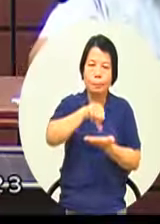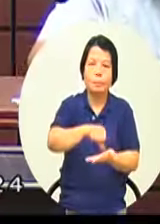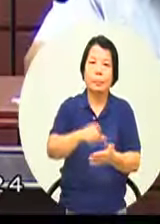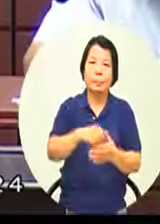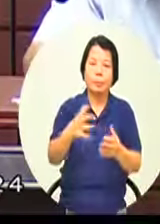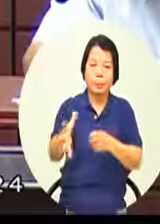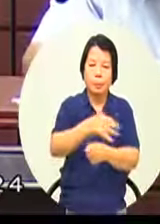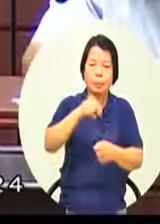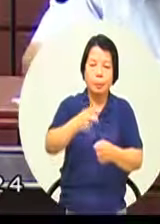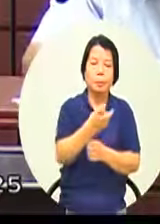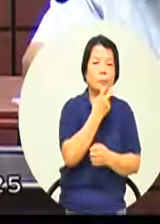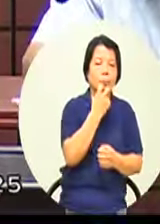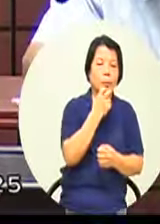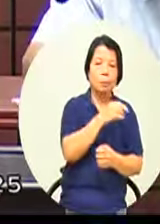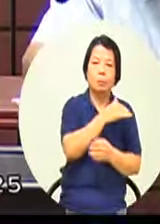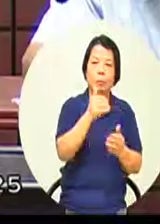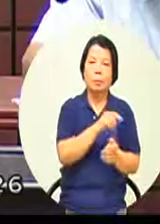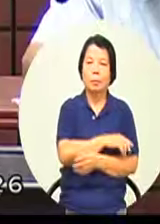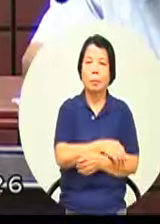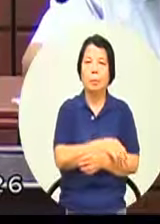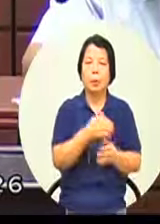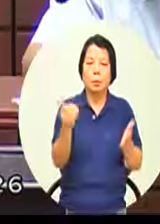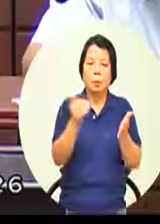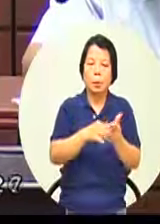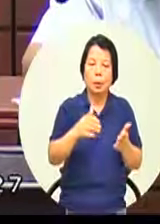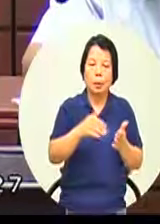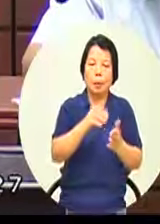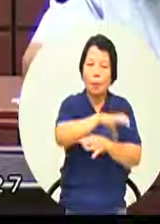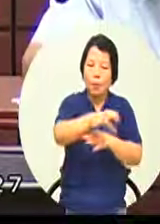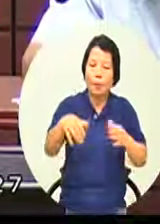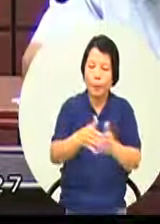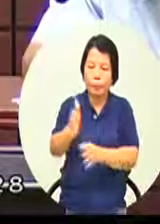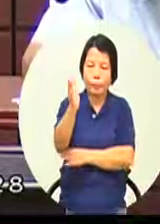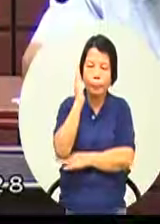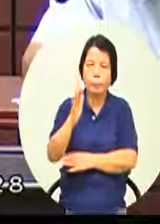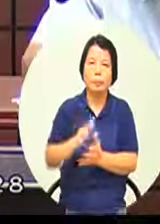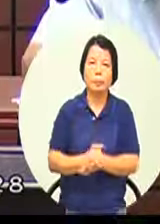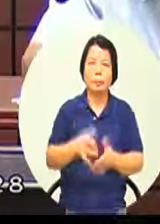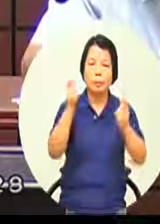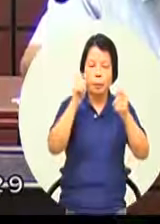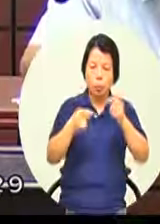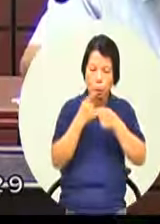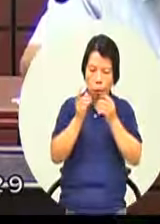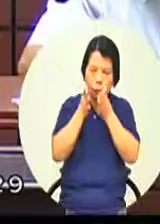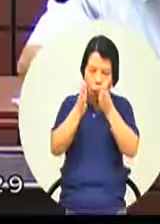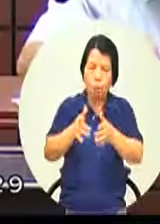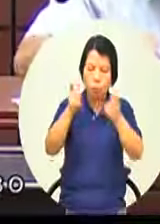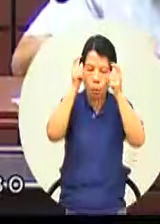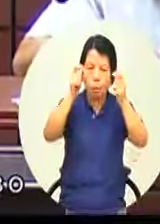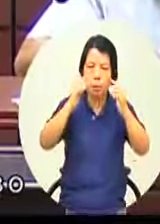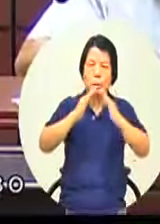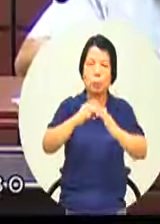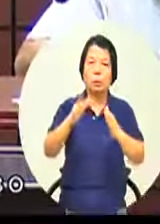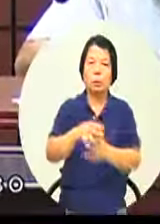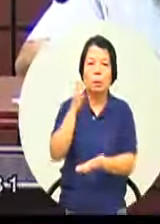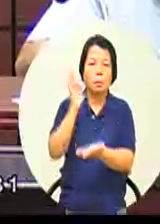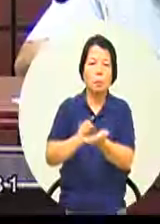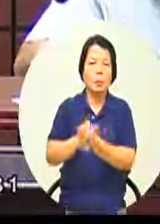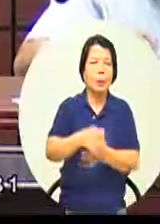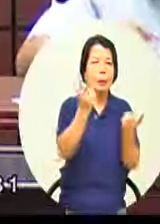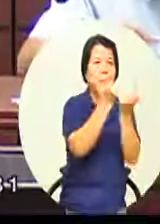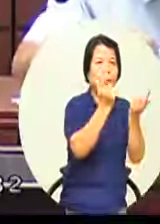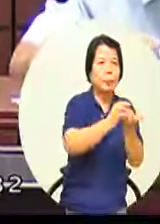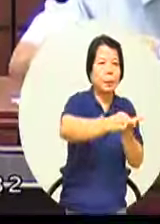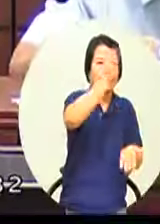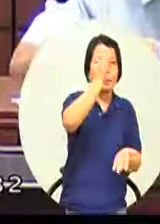国从中央到地方一起来做，这样才能，如果是高雄不可能，高雄的菜价说很低，台北的菜价